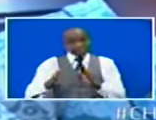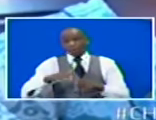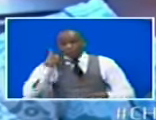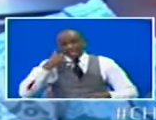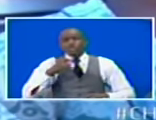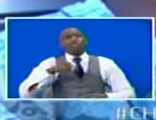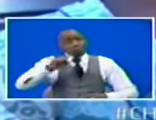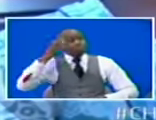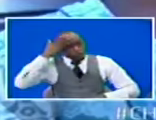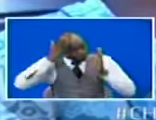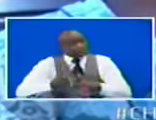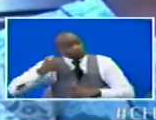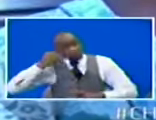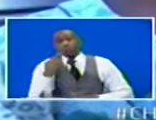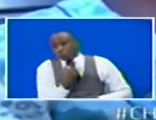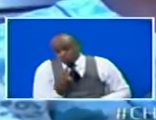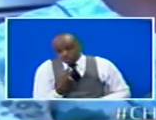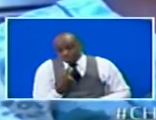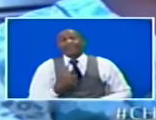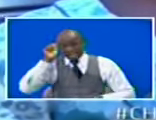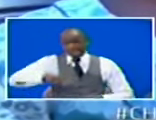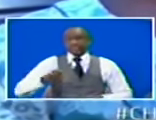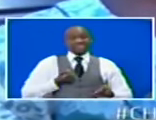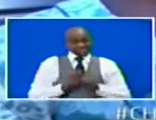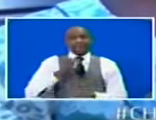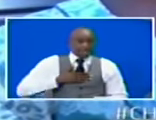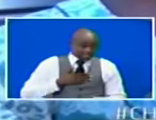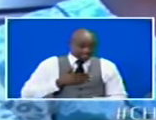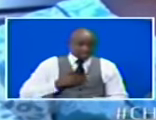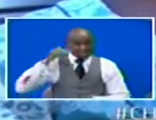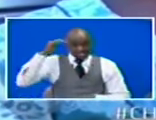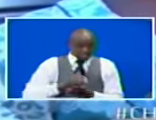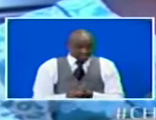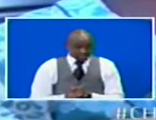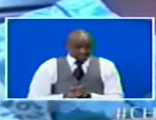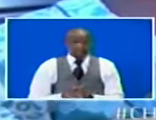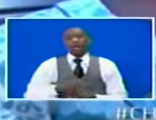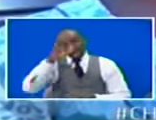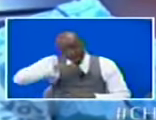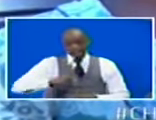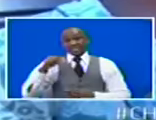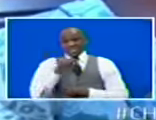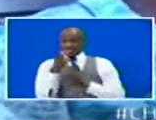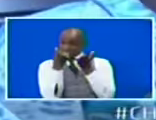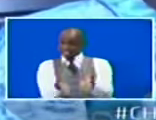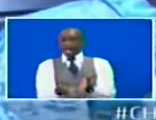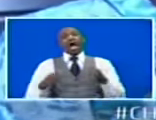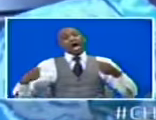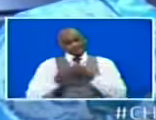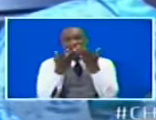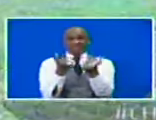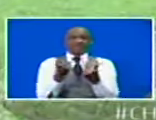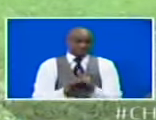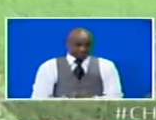aliniuliza, umejua mwenye hii namba? Nikamwambia, huyo ni dadangu mkubwa. Atikuja Gilgil, walipata